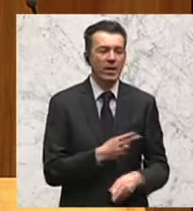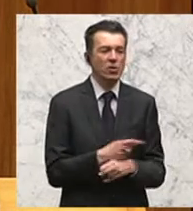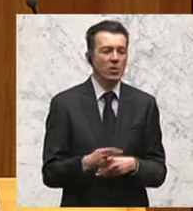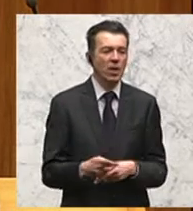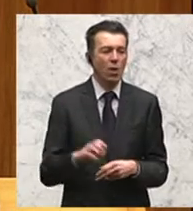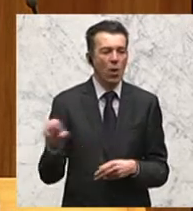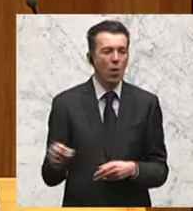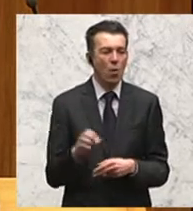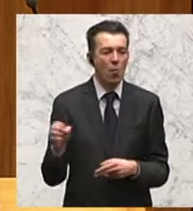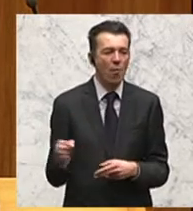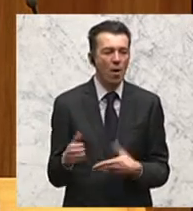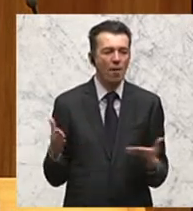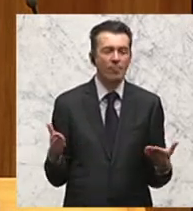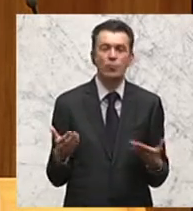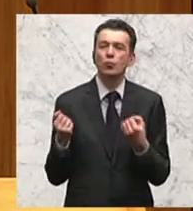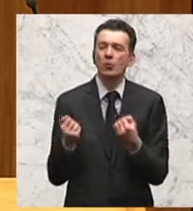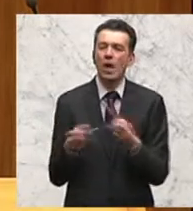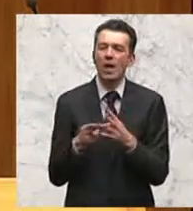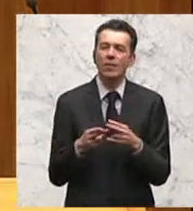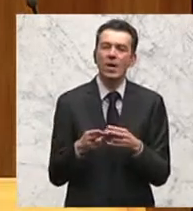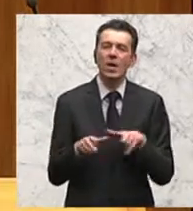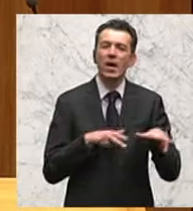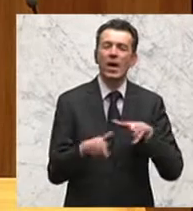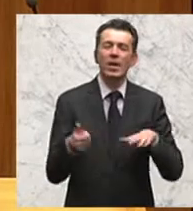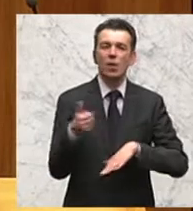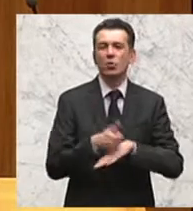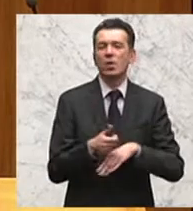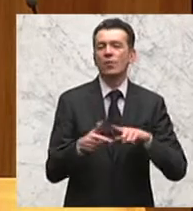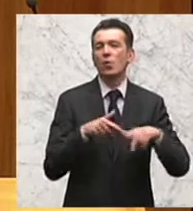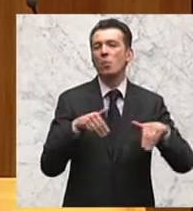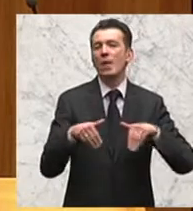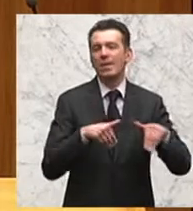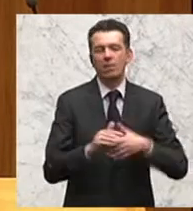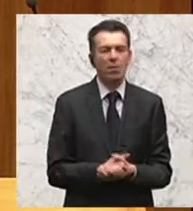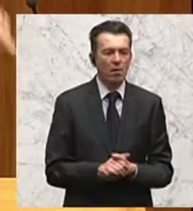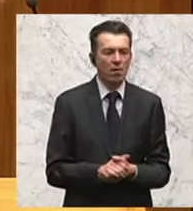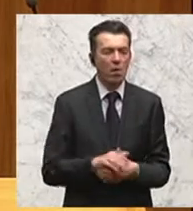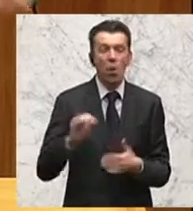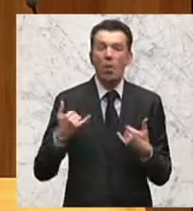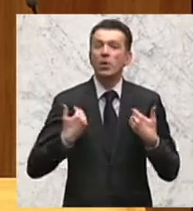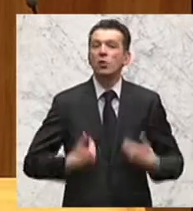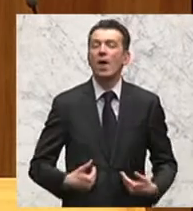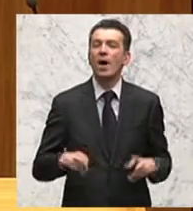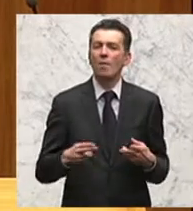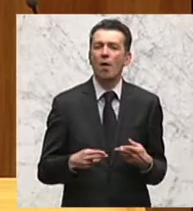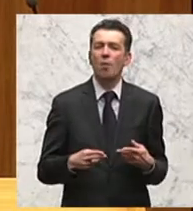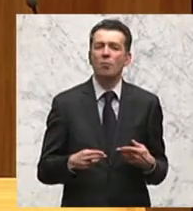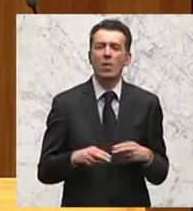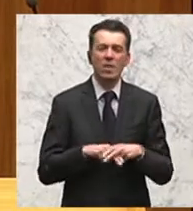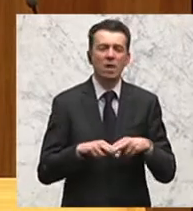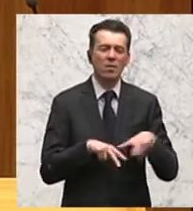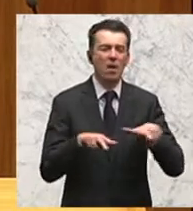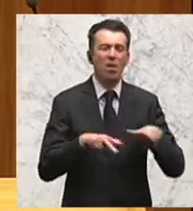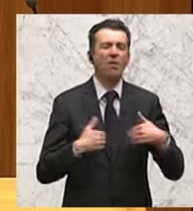wie die einzelnen Regierungschefs und die Minister bei den informellen Ministerräten. Dass Europa heute so schwach ist, liegt daran, dass wir schwache nationale Regierungen